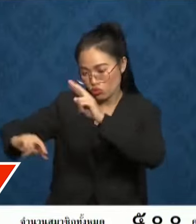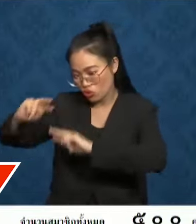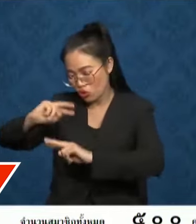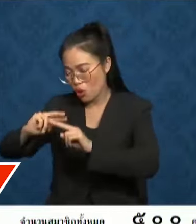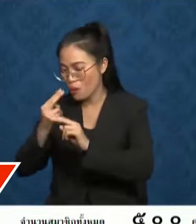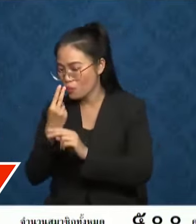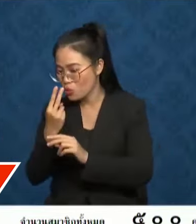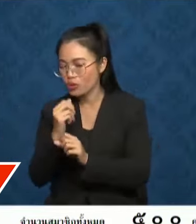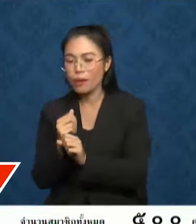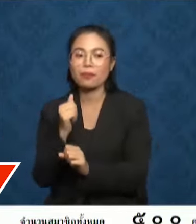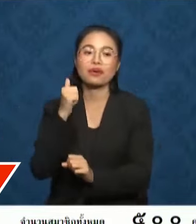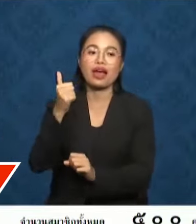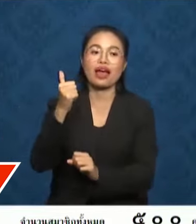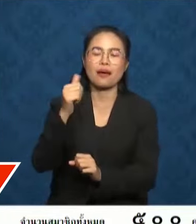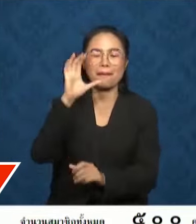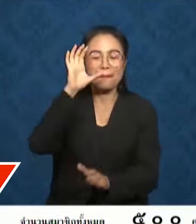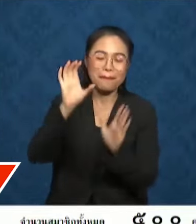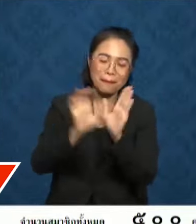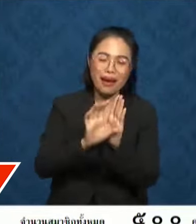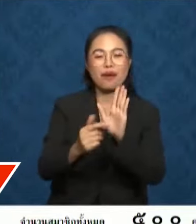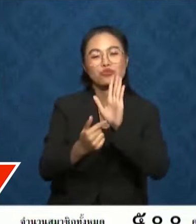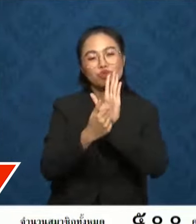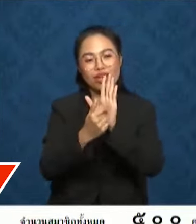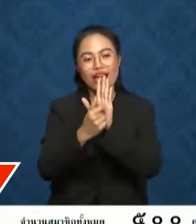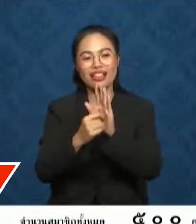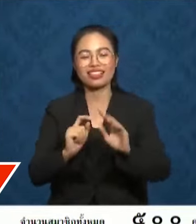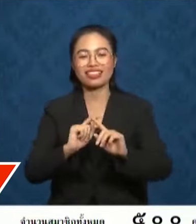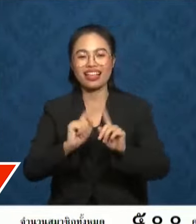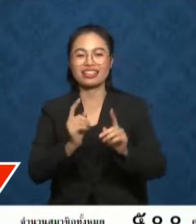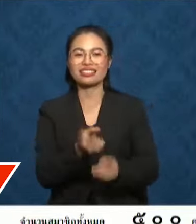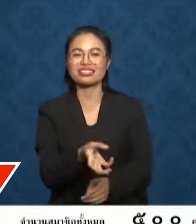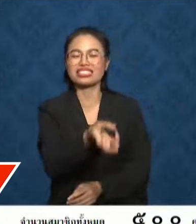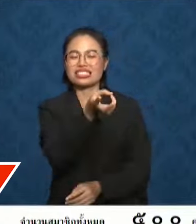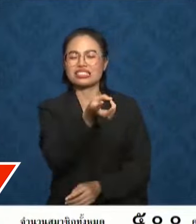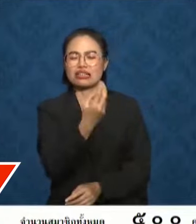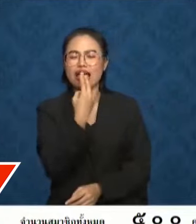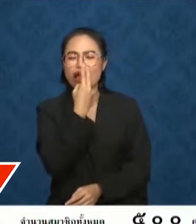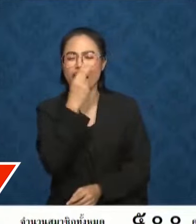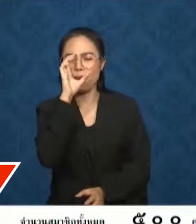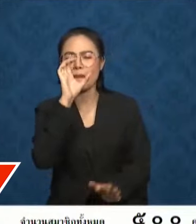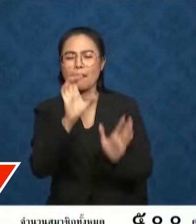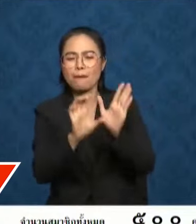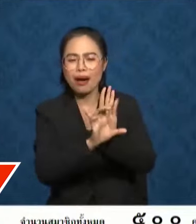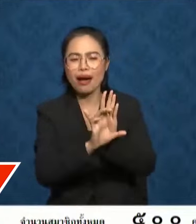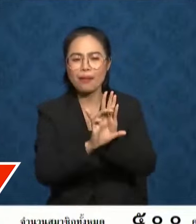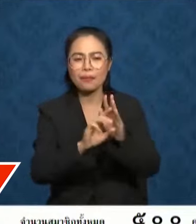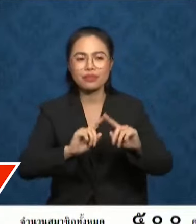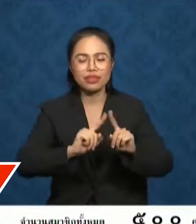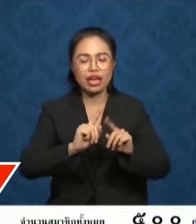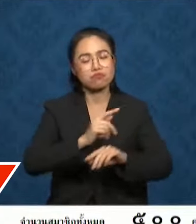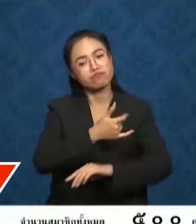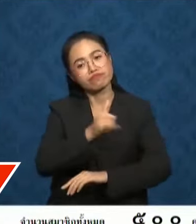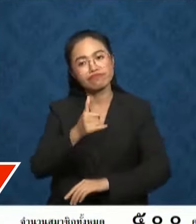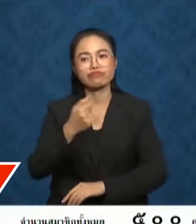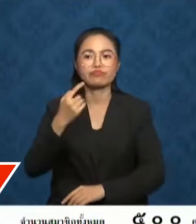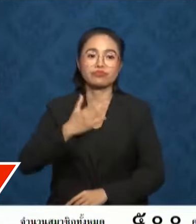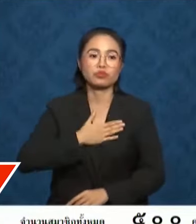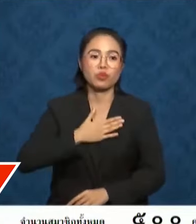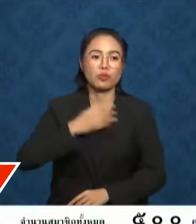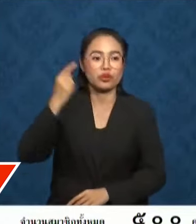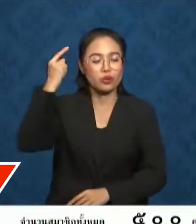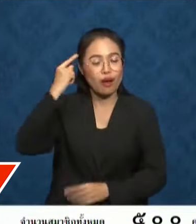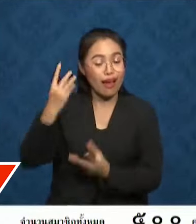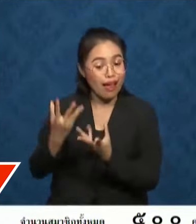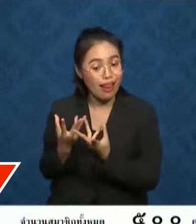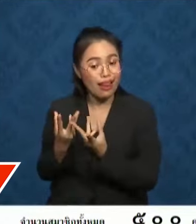มีมาตรการต่างๆ มตผ้าตัอย่างแตผมนิดนึคร ท่านประทานมันเหนแ่รปภาพบางครั้งผมคิดว่า พอมีอะไรล